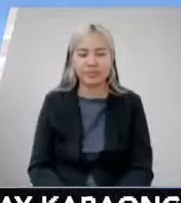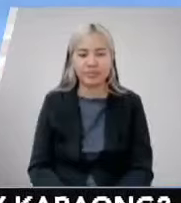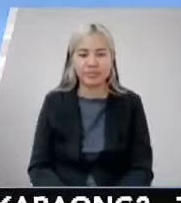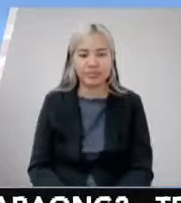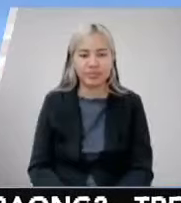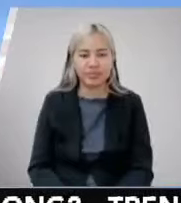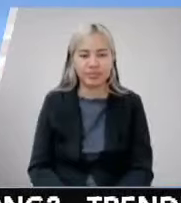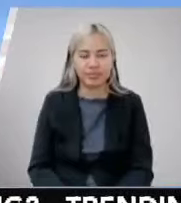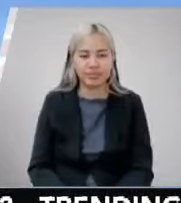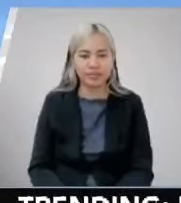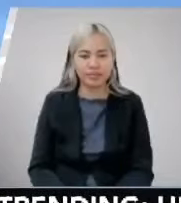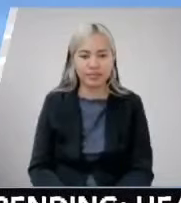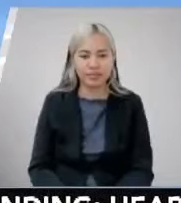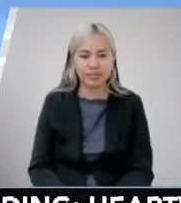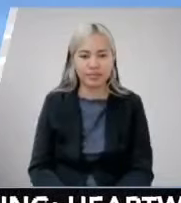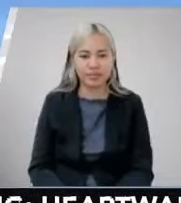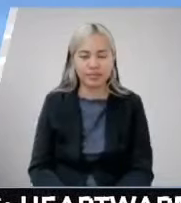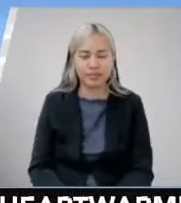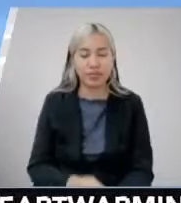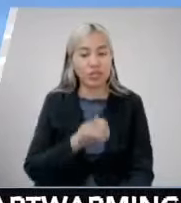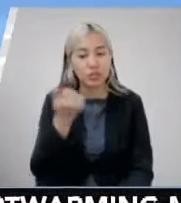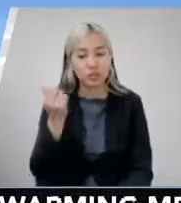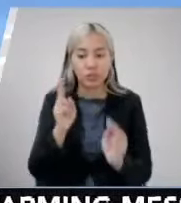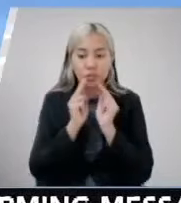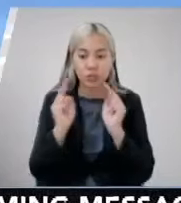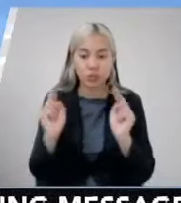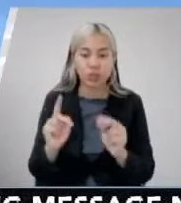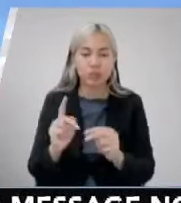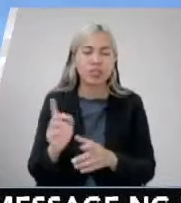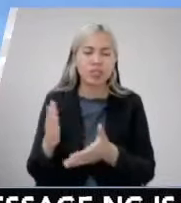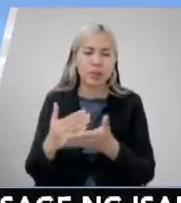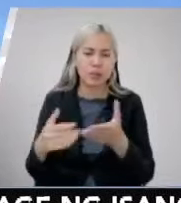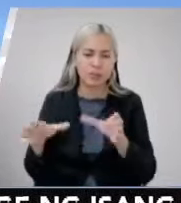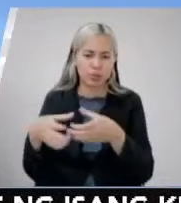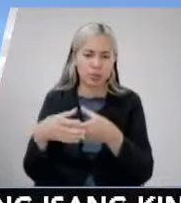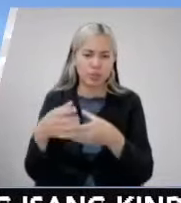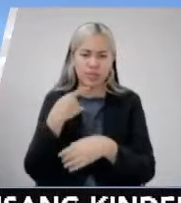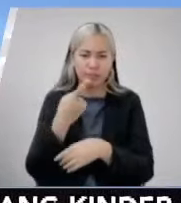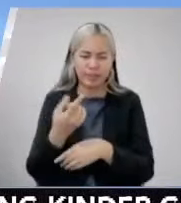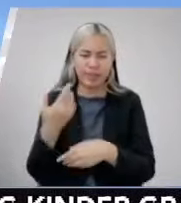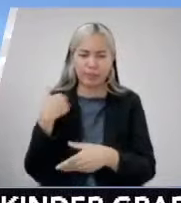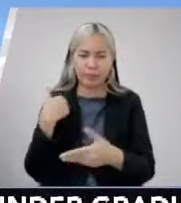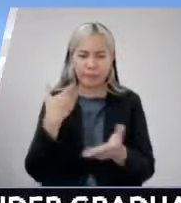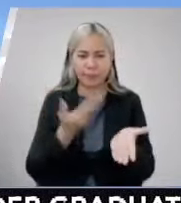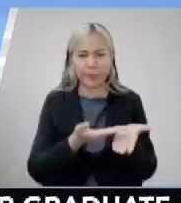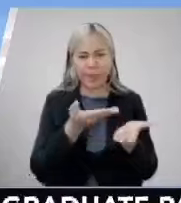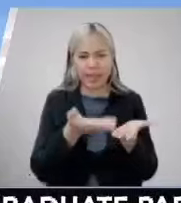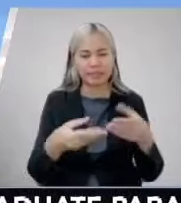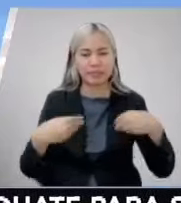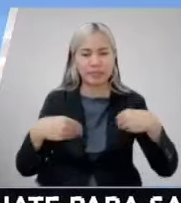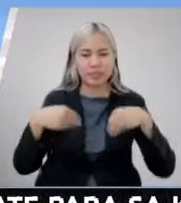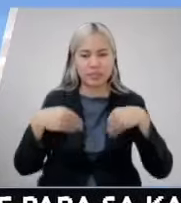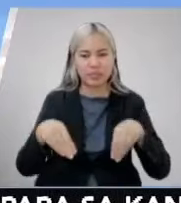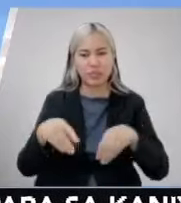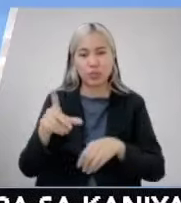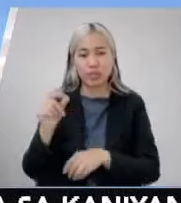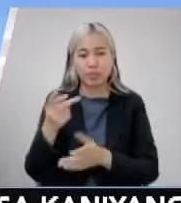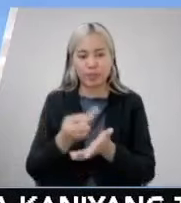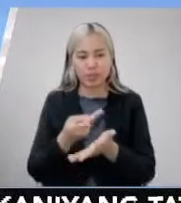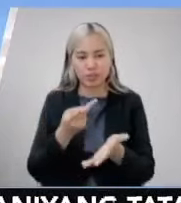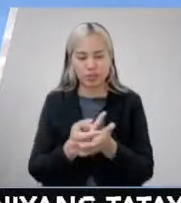Sa iba pang balita, iginiit po ng ilang grupo na malayo pa bago mabili sa merkado ang 20 pesos na bigas na pangako noon ni